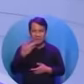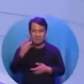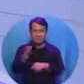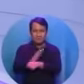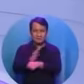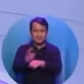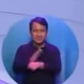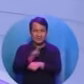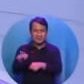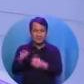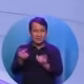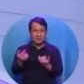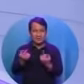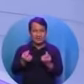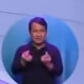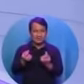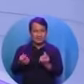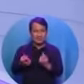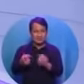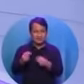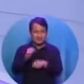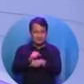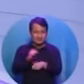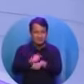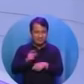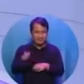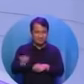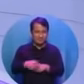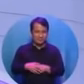nyo? Ano pong trabaho nyo, sir?